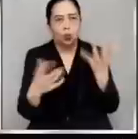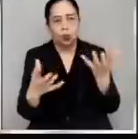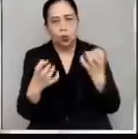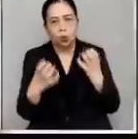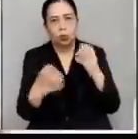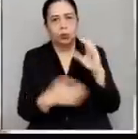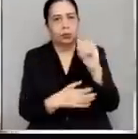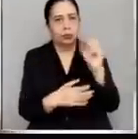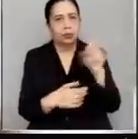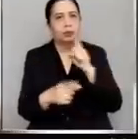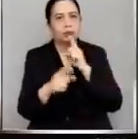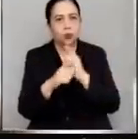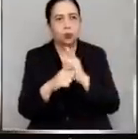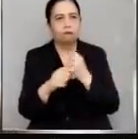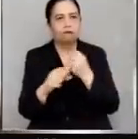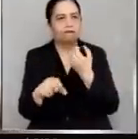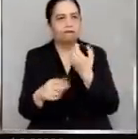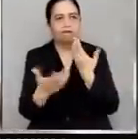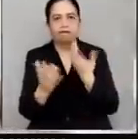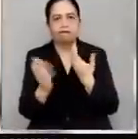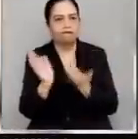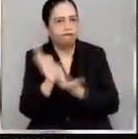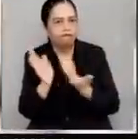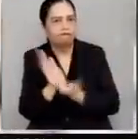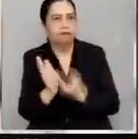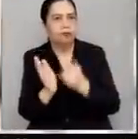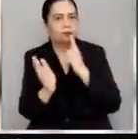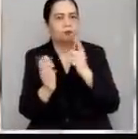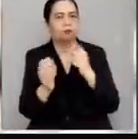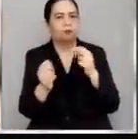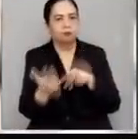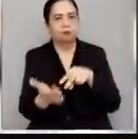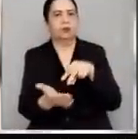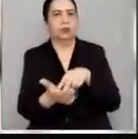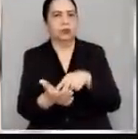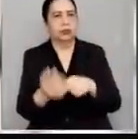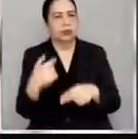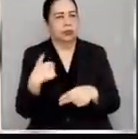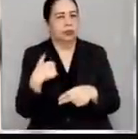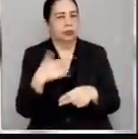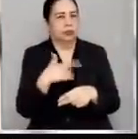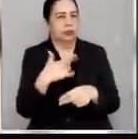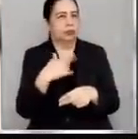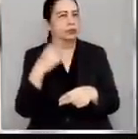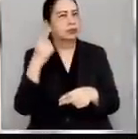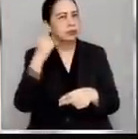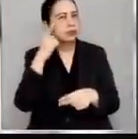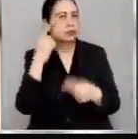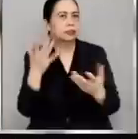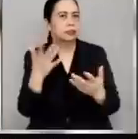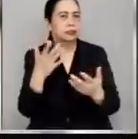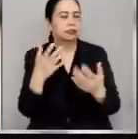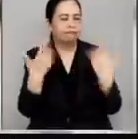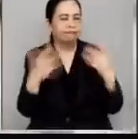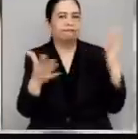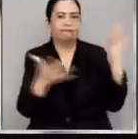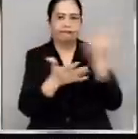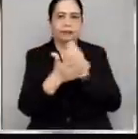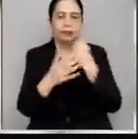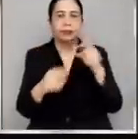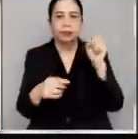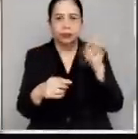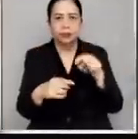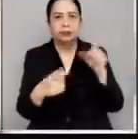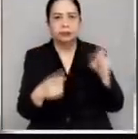really be solid and will really stand trial. Sa tingin ko naman, na-achieve natin yan. Dapat na siyang